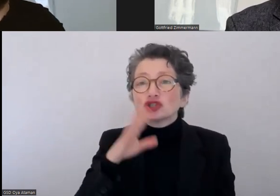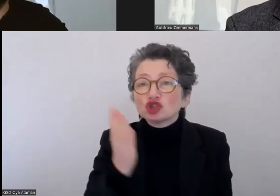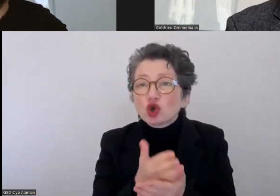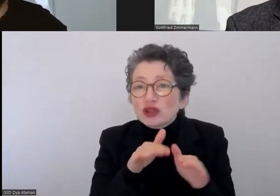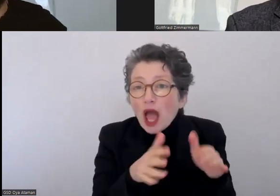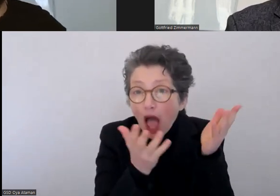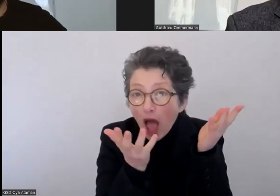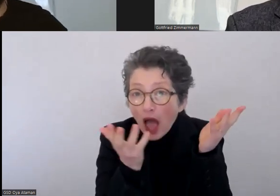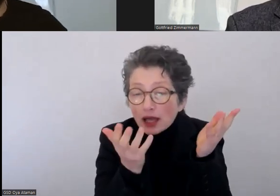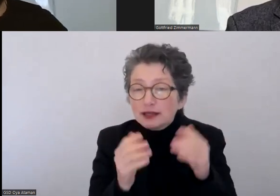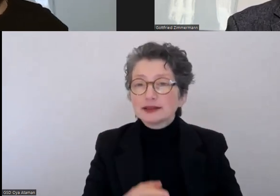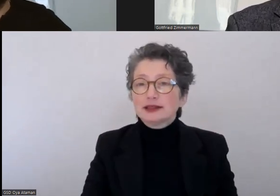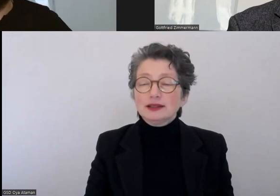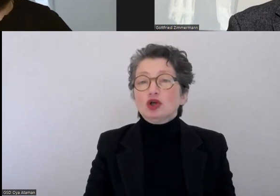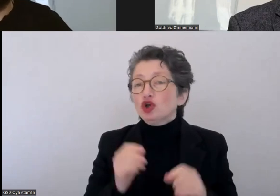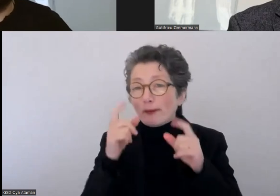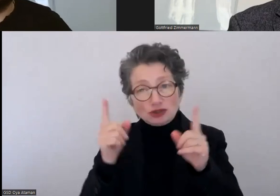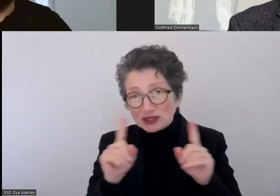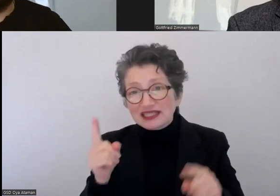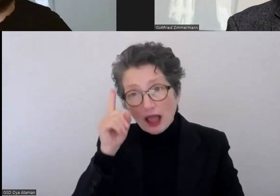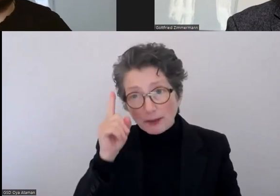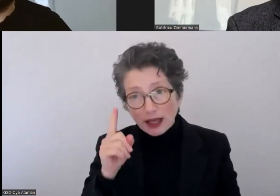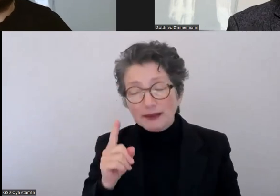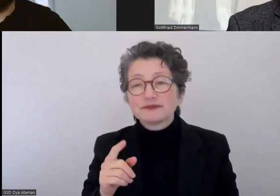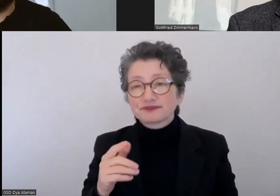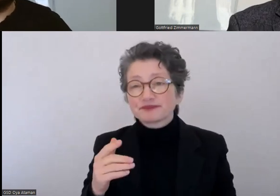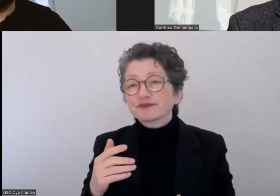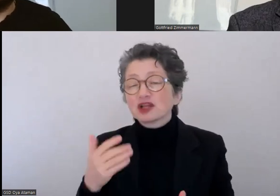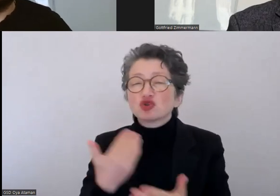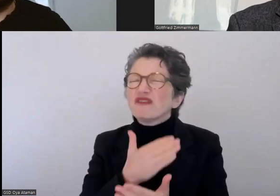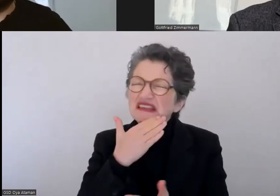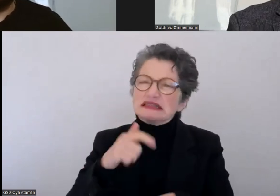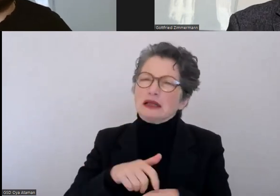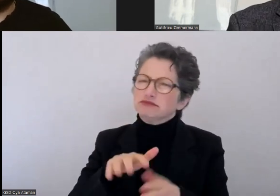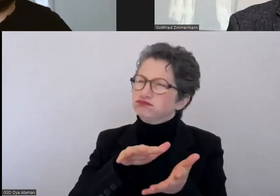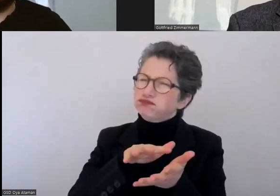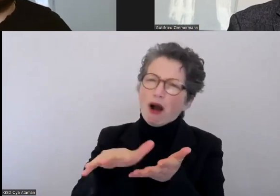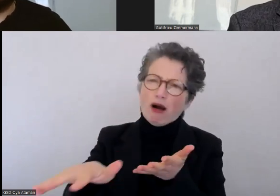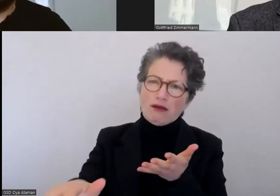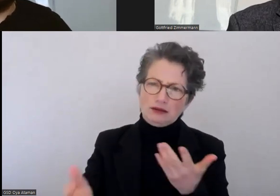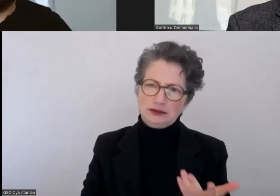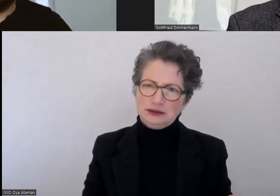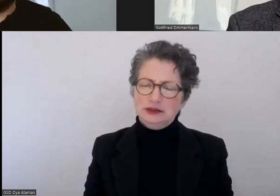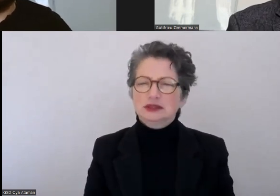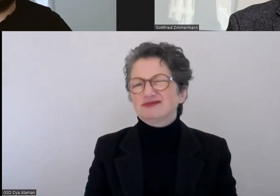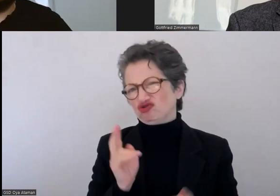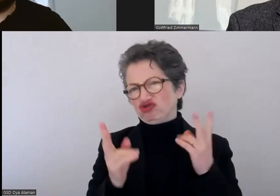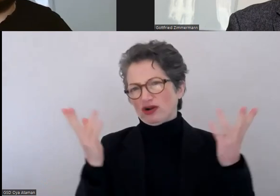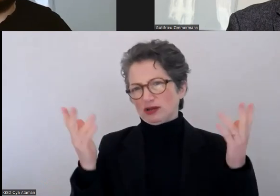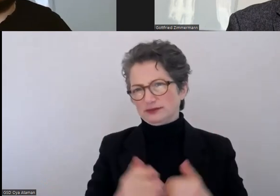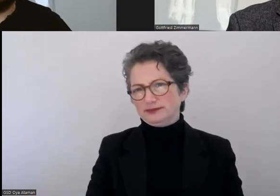nicht überraschend, aber man hat ja tatsächlich im Moment schon viel Zeit verbraten und das ist